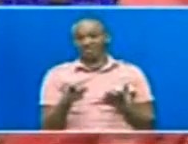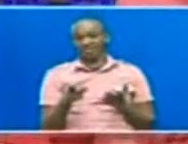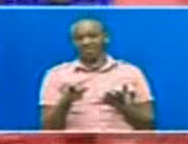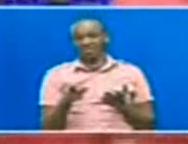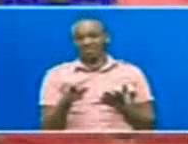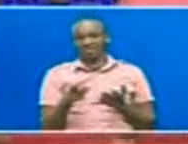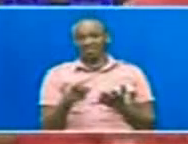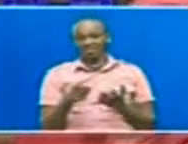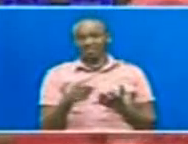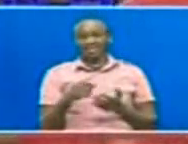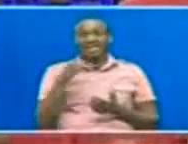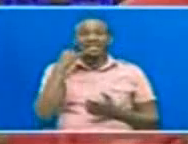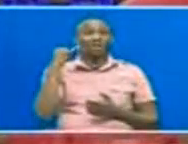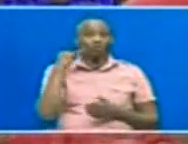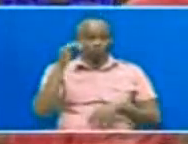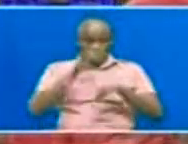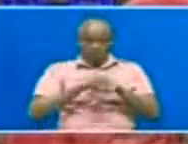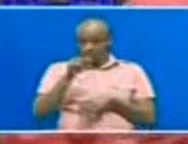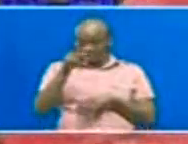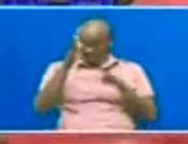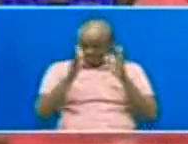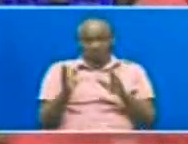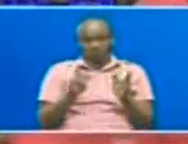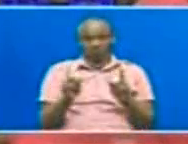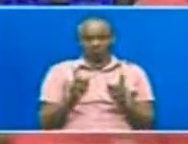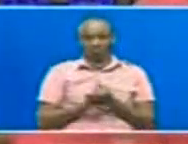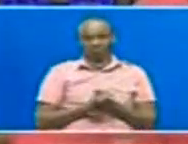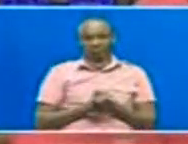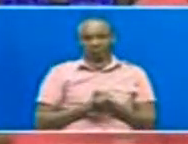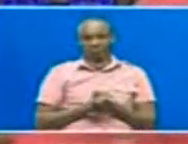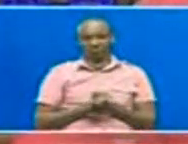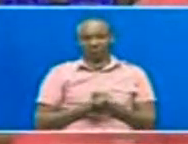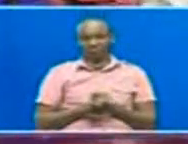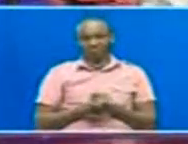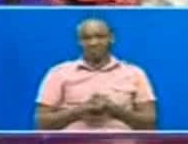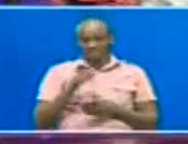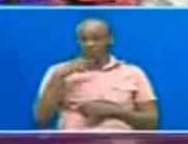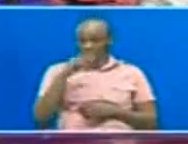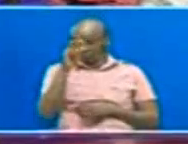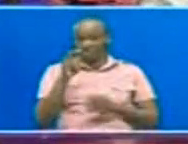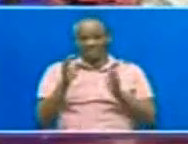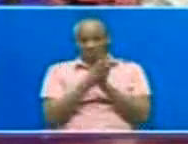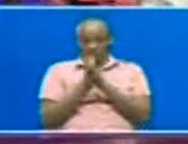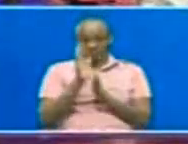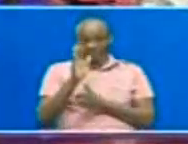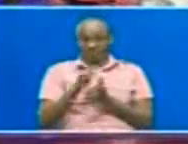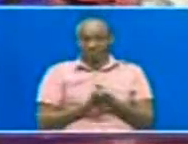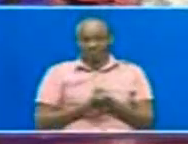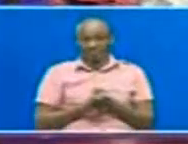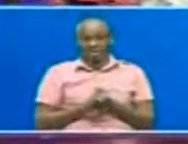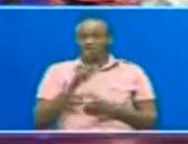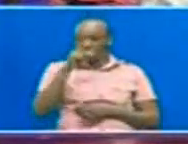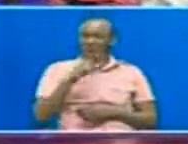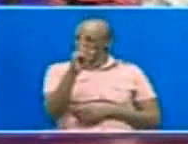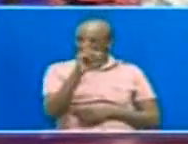okay, Nakuru is not good, yeah, for that player. Joe, save the rest for the book. I know it's a great story and we look forward to it in 2 months. Kadenge Nampira, got a